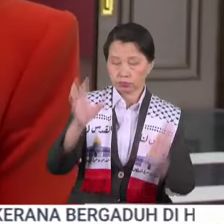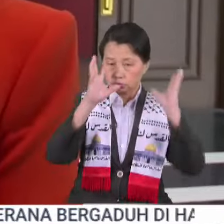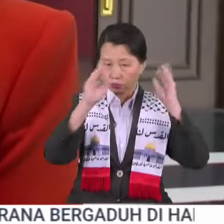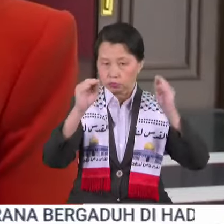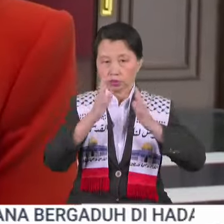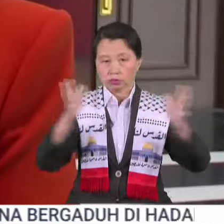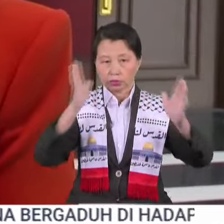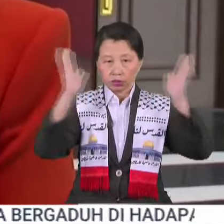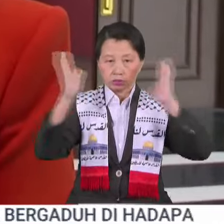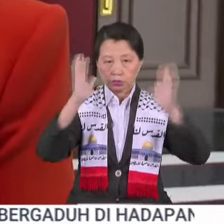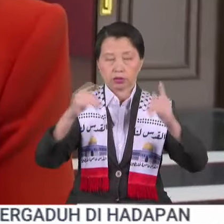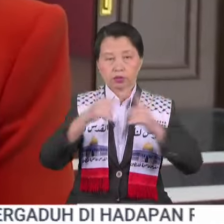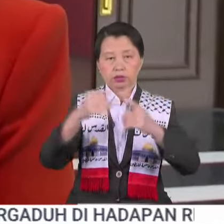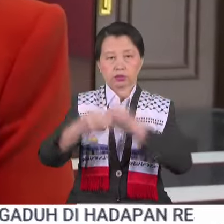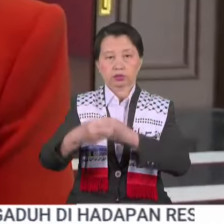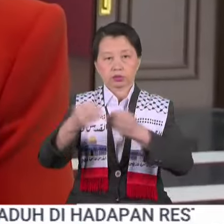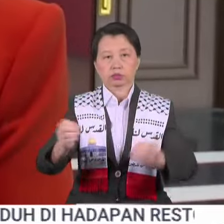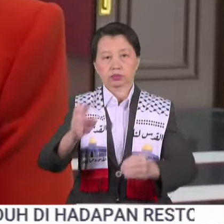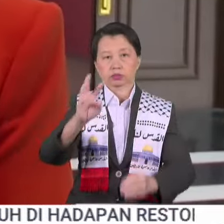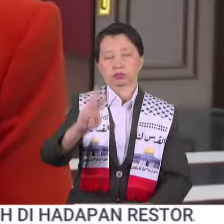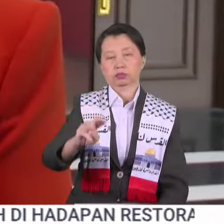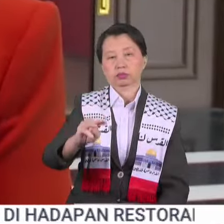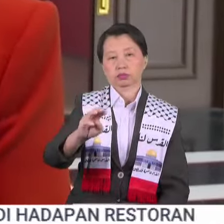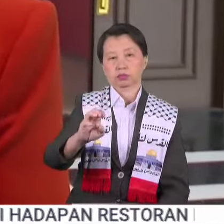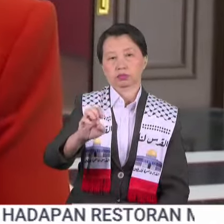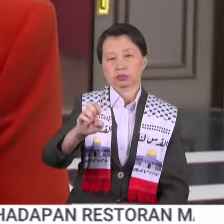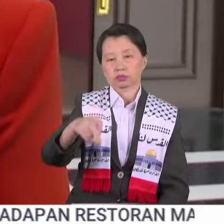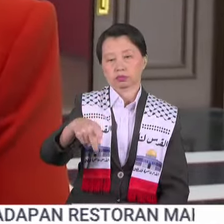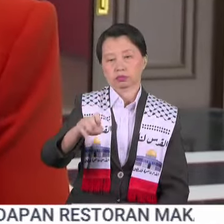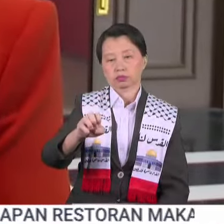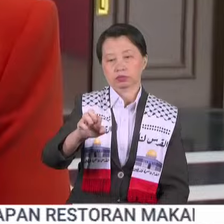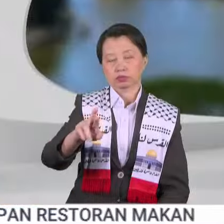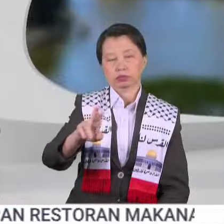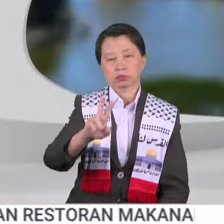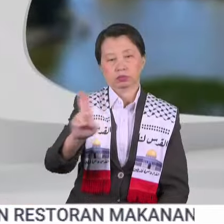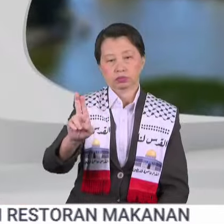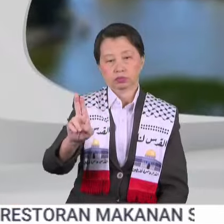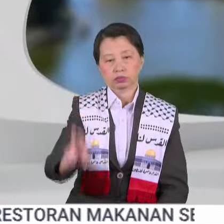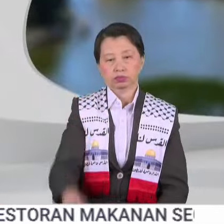Besar Malaysia di Pejabat Malawakil 5 Peru.